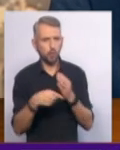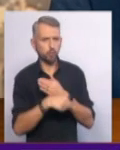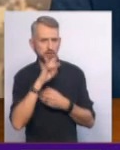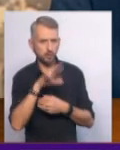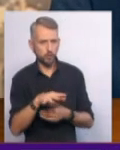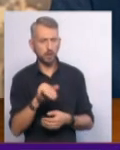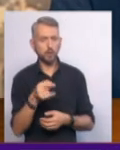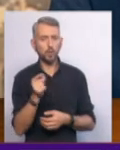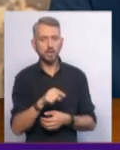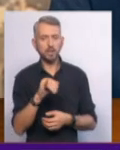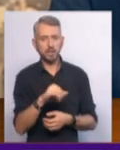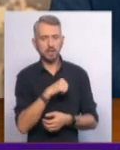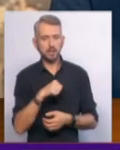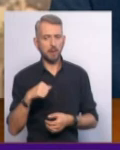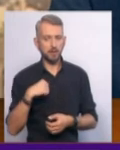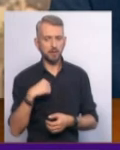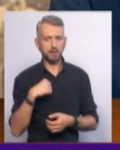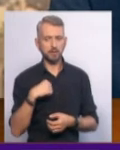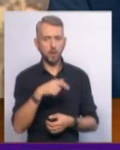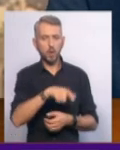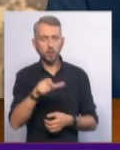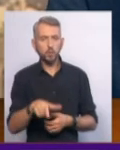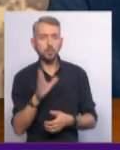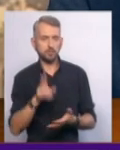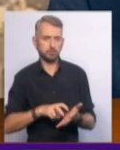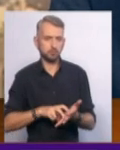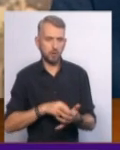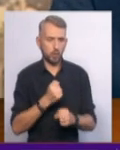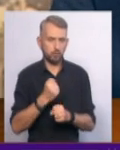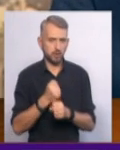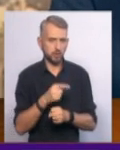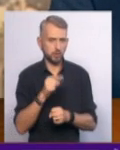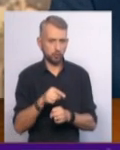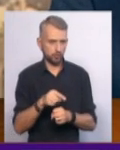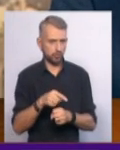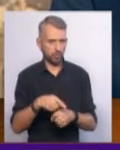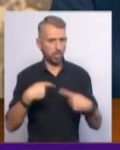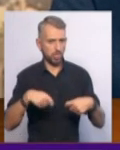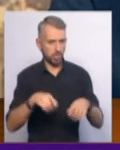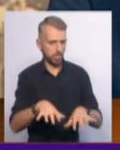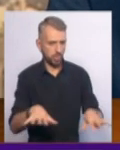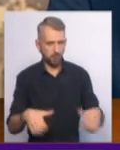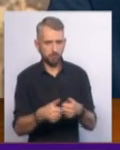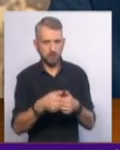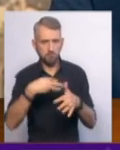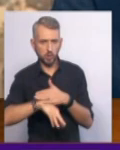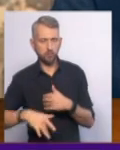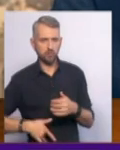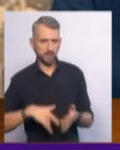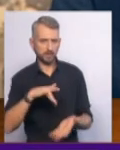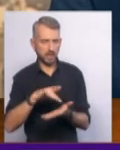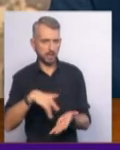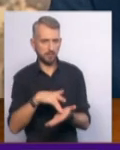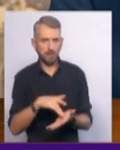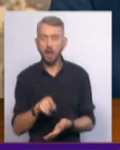і самі люди побояться робити цю стихійку біля метро Печерської в центрі міста. Тут а